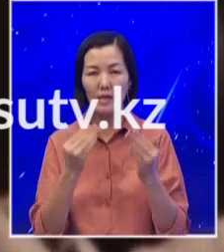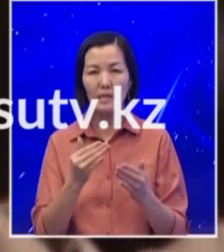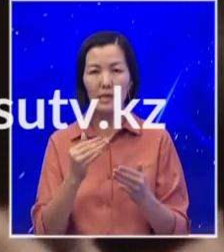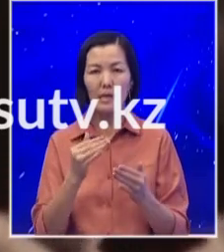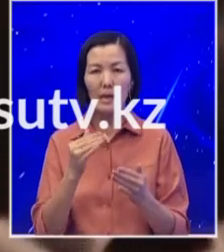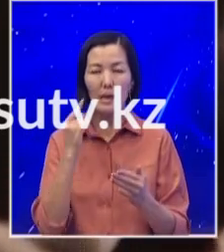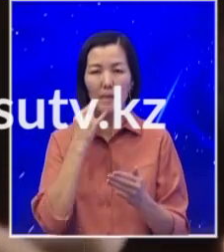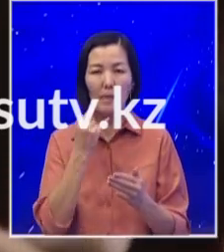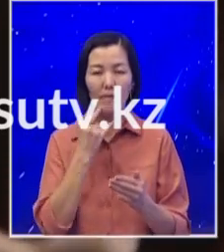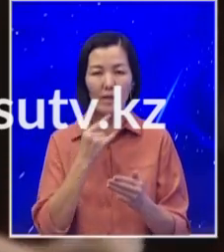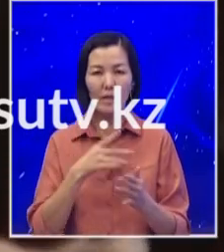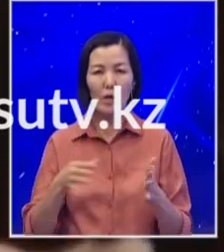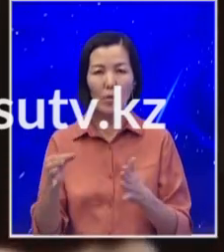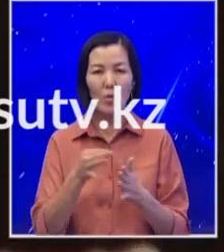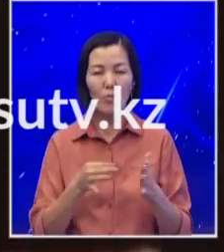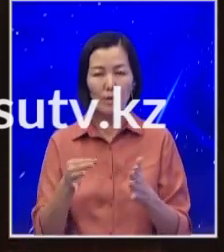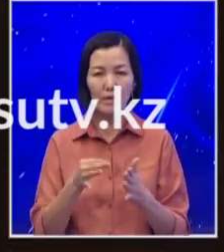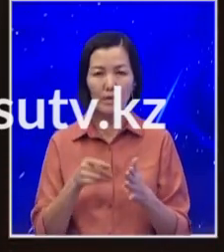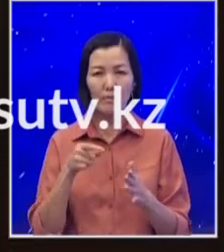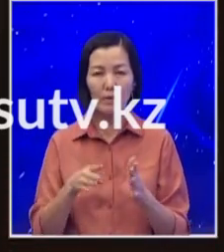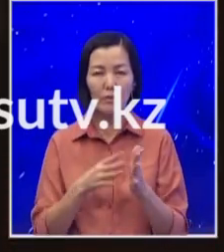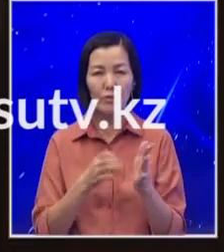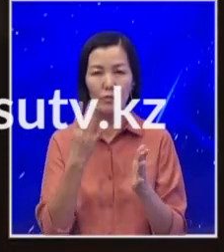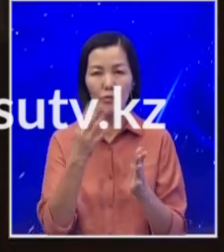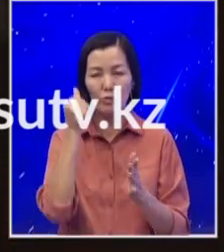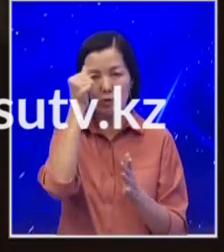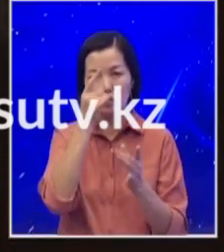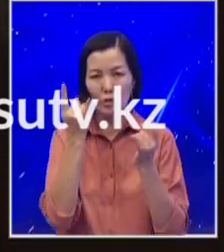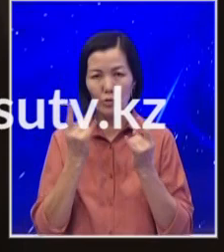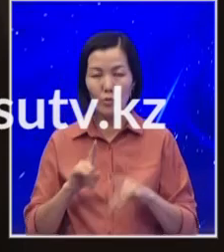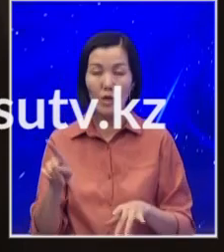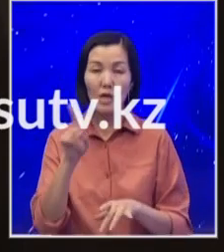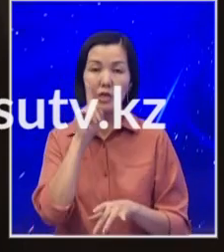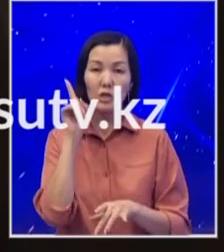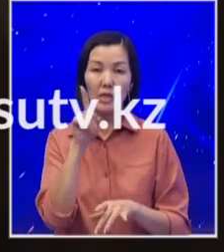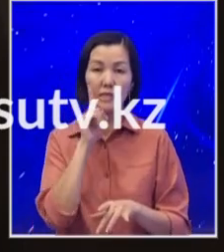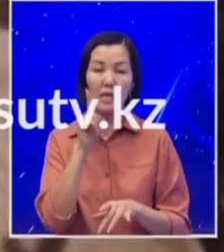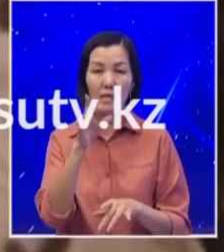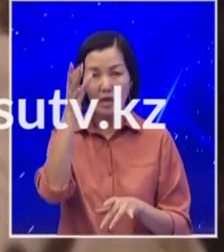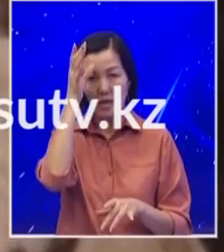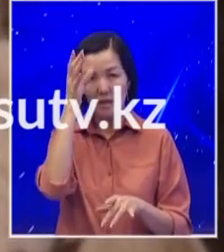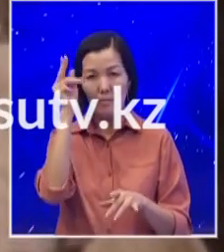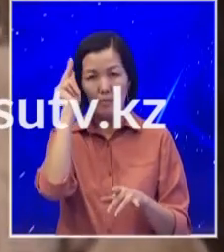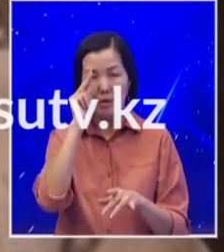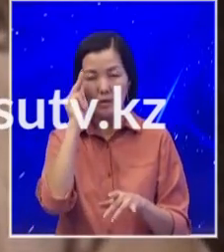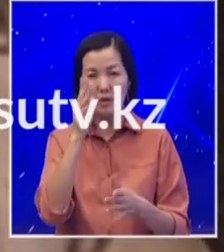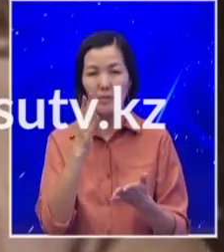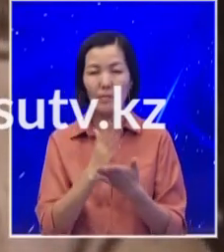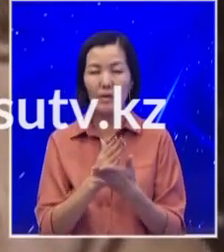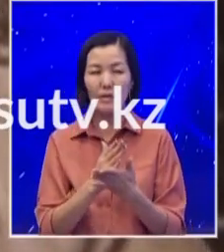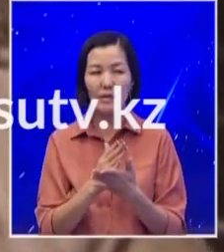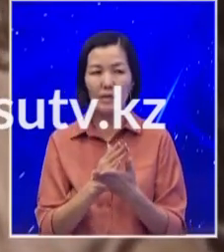облысы Баянауыл ауданында 1904 жылы дүниеге келген, жастайынан ғылымға құмар болған. Әлкей